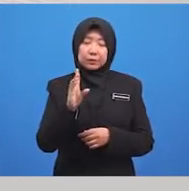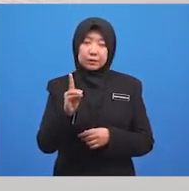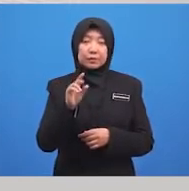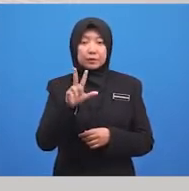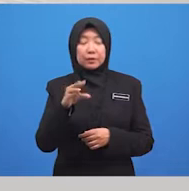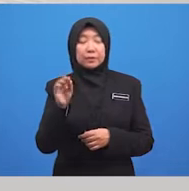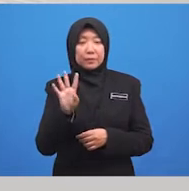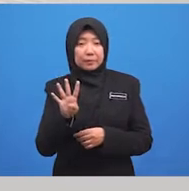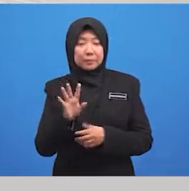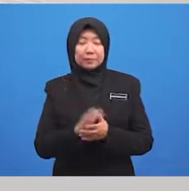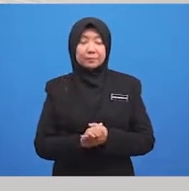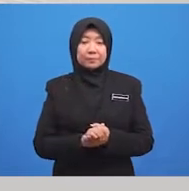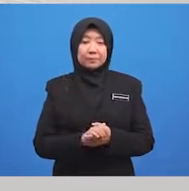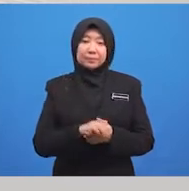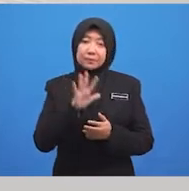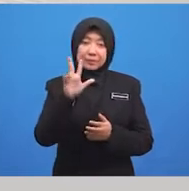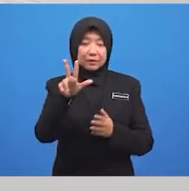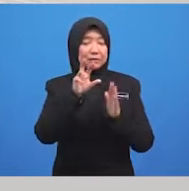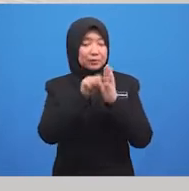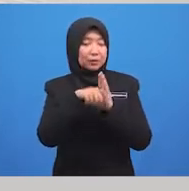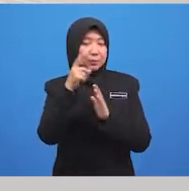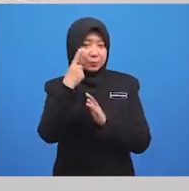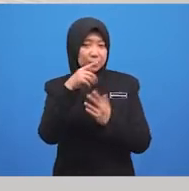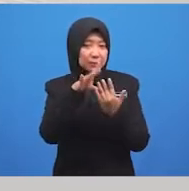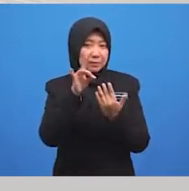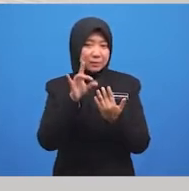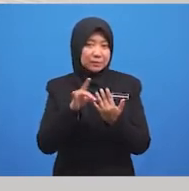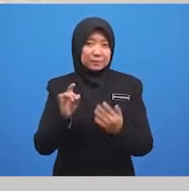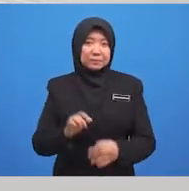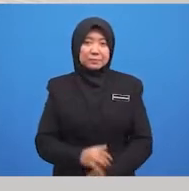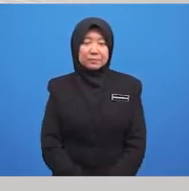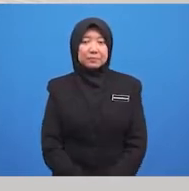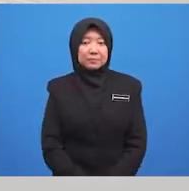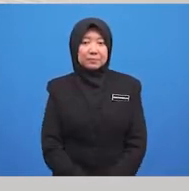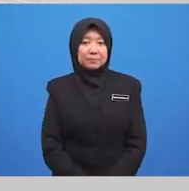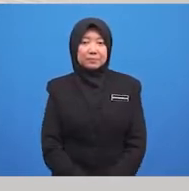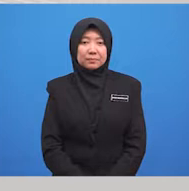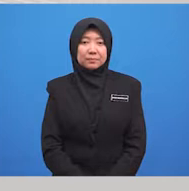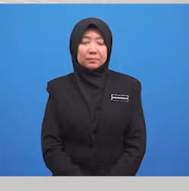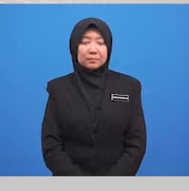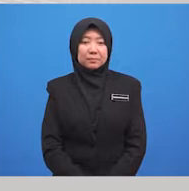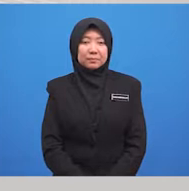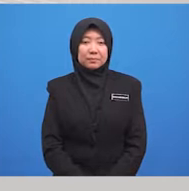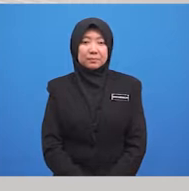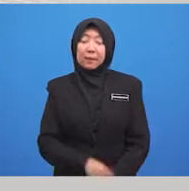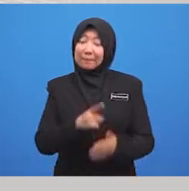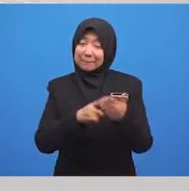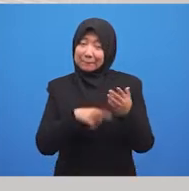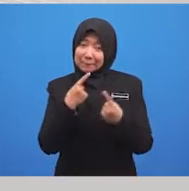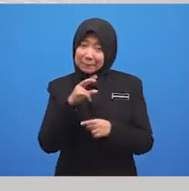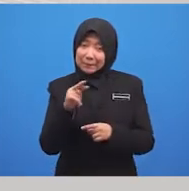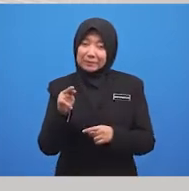4. Cikgu beri masa 3 saat dari sekarang. Ya, apa jawapannya?